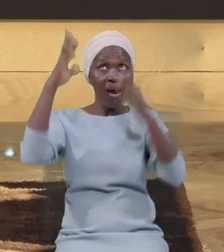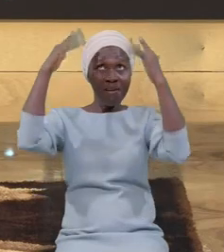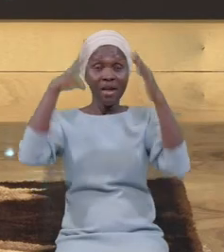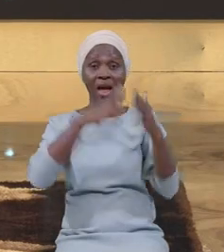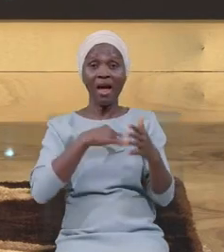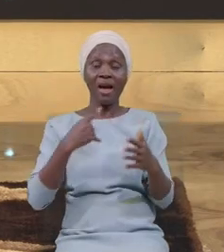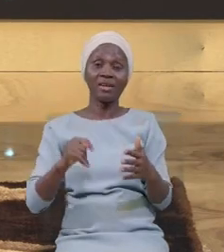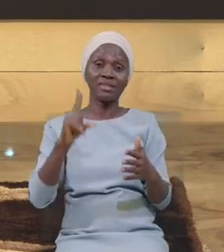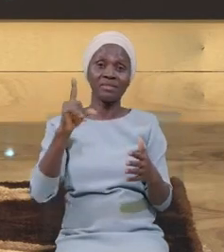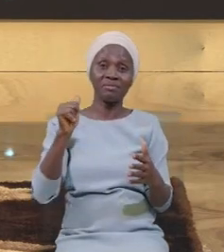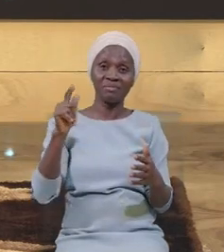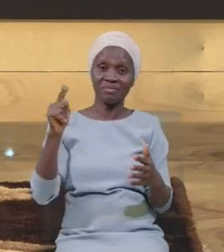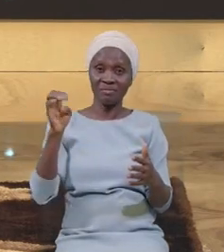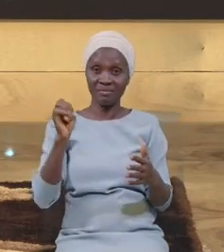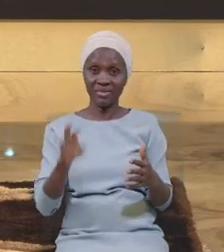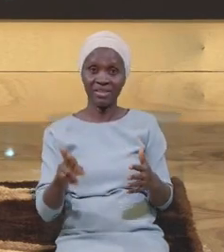l'arrière-saison comme autrefois.